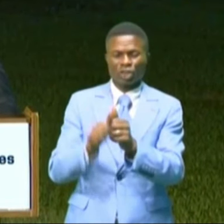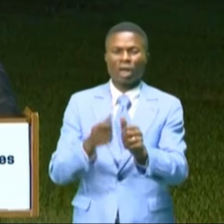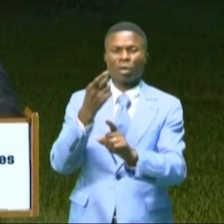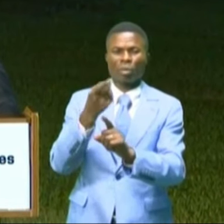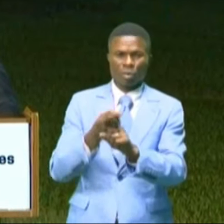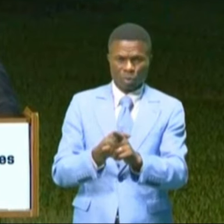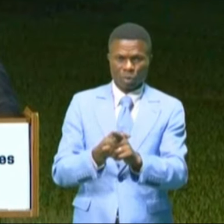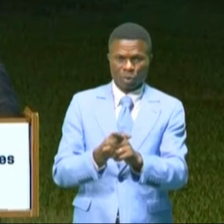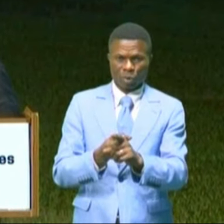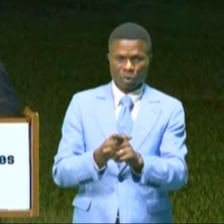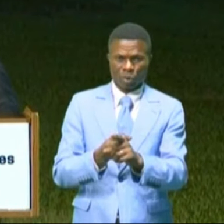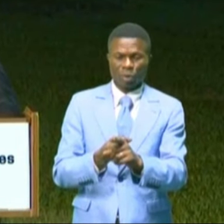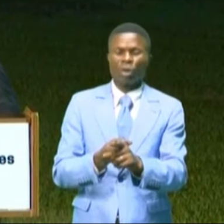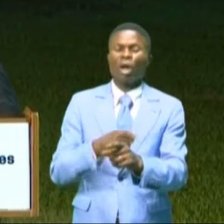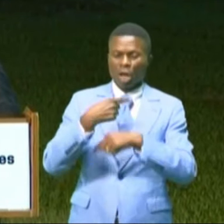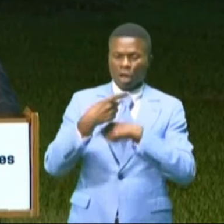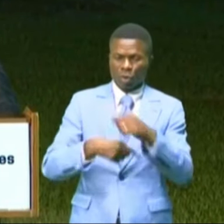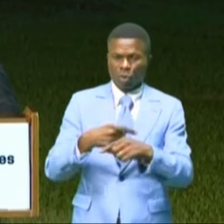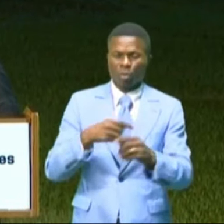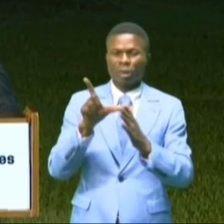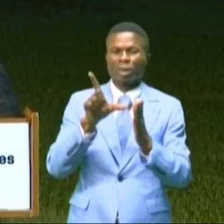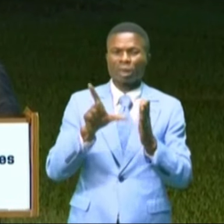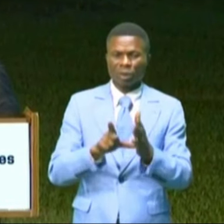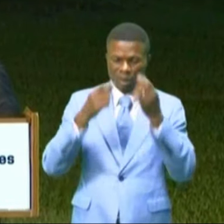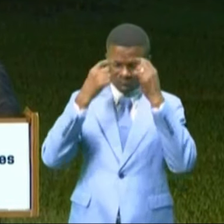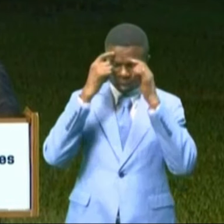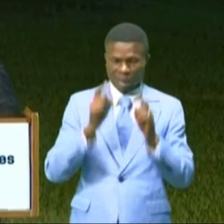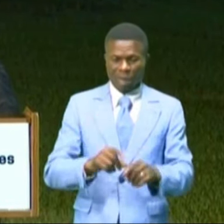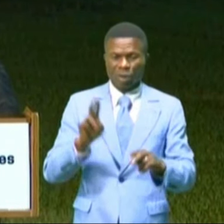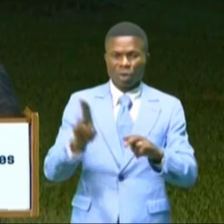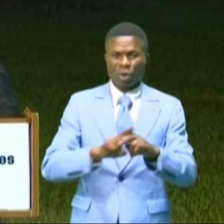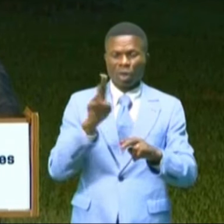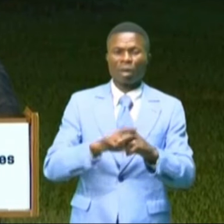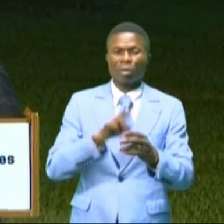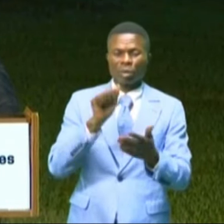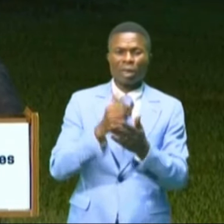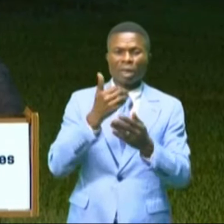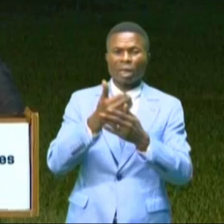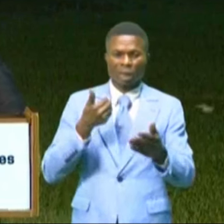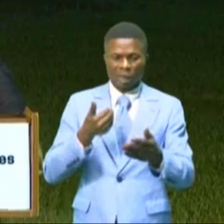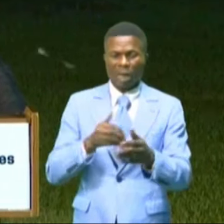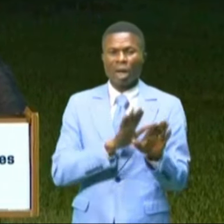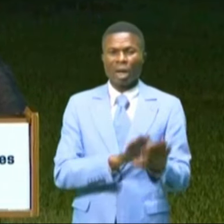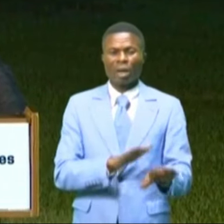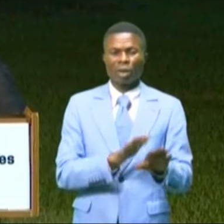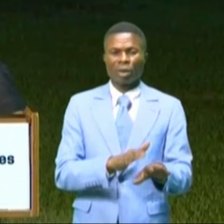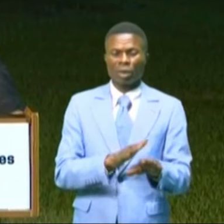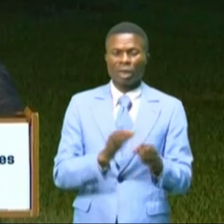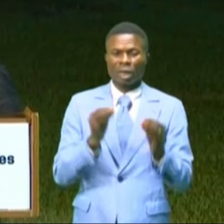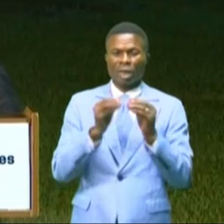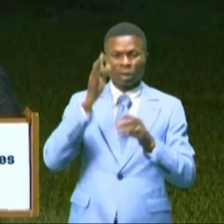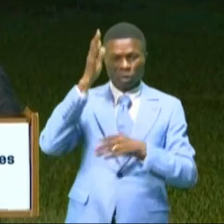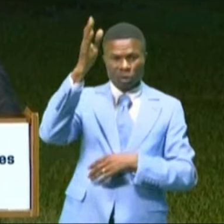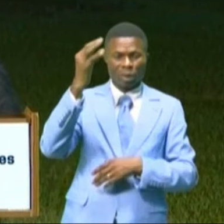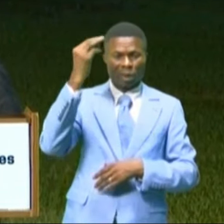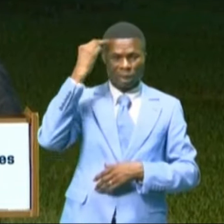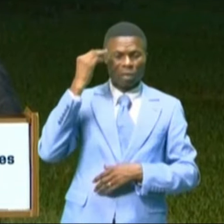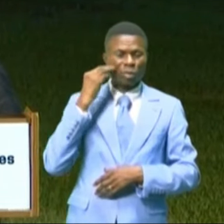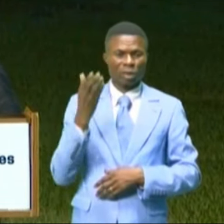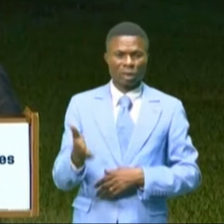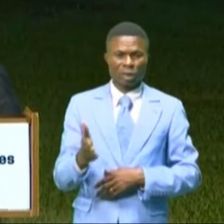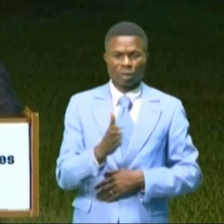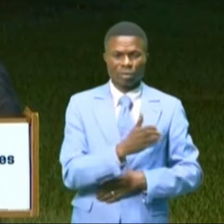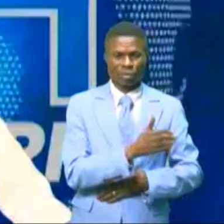de l'entrée en vigueur effective de la loi et des mesures d'application précitées est attendu à la prochaine réunion du Conseil des